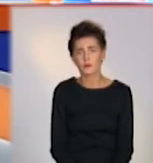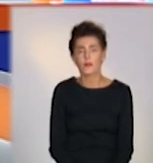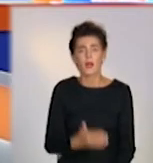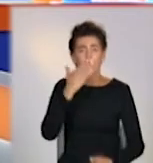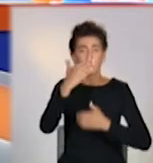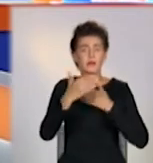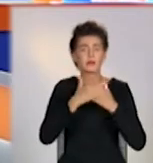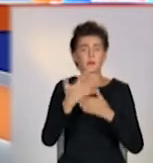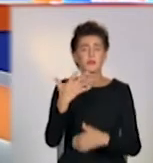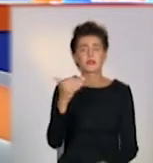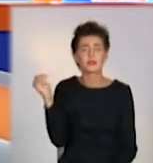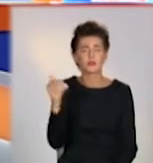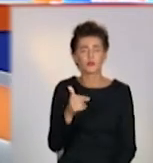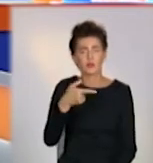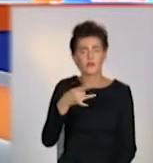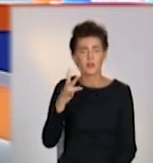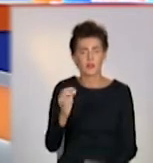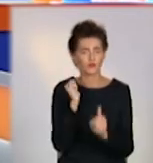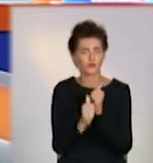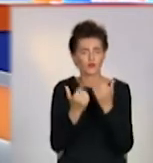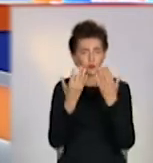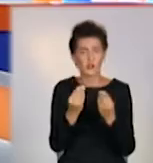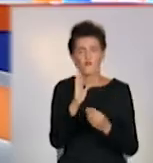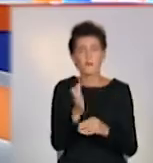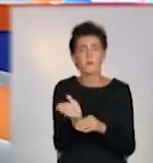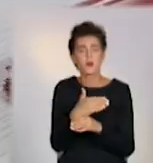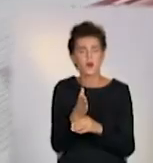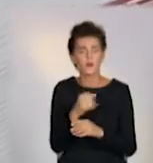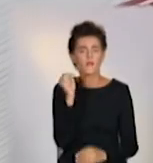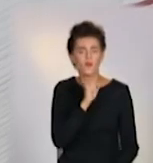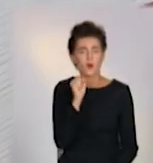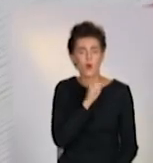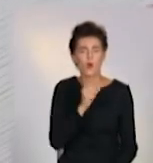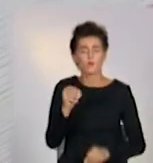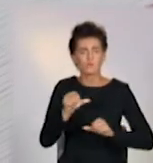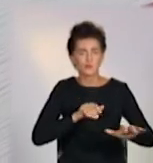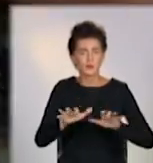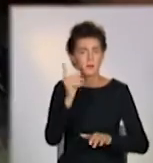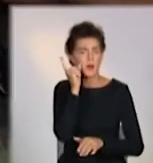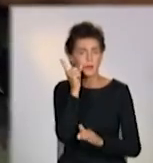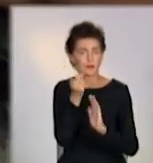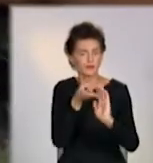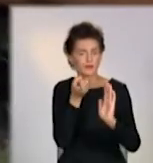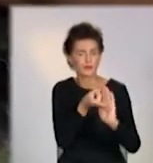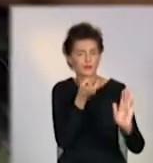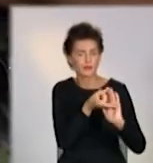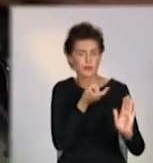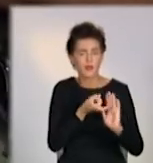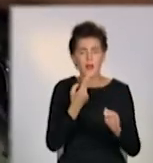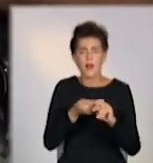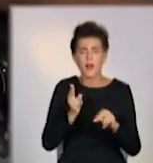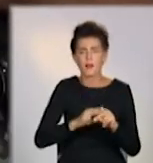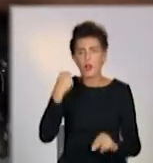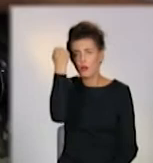понад 50 тисяч гривень щодня. В Маріуполі шахраї за допомогою телефону випитували громадян особисті